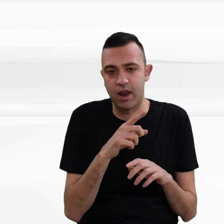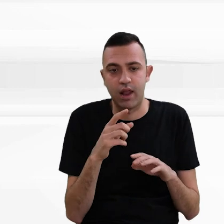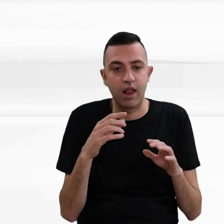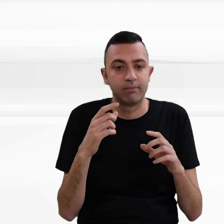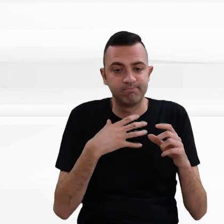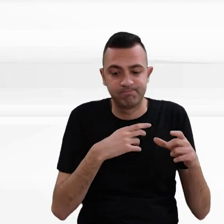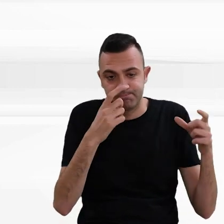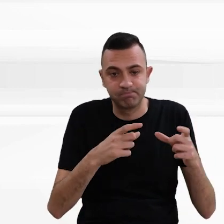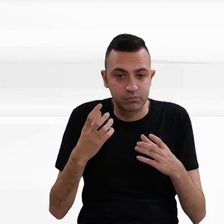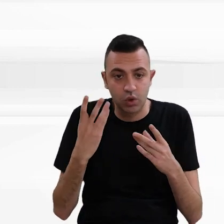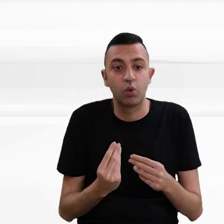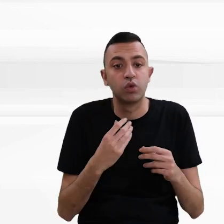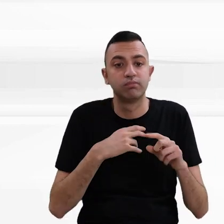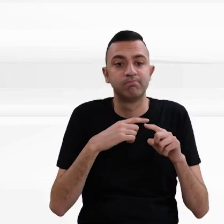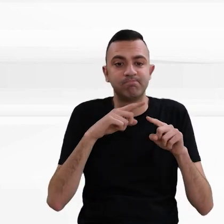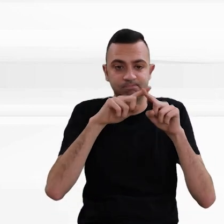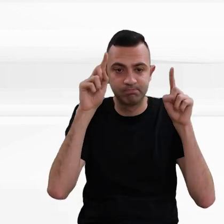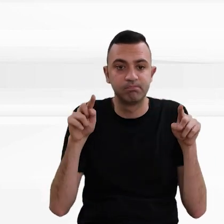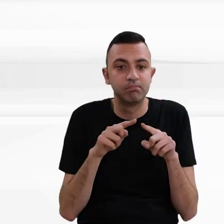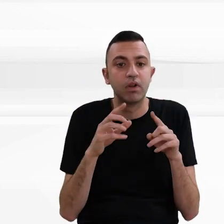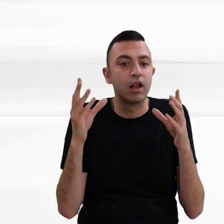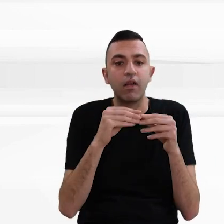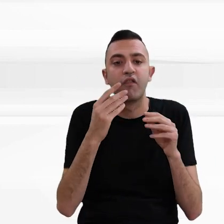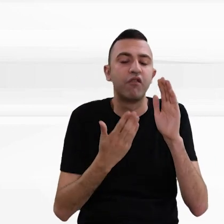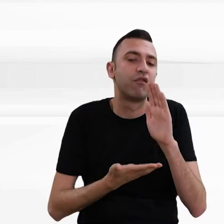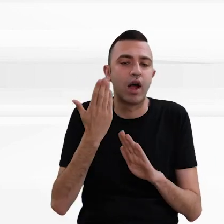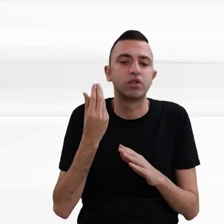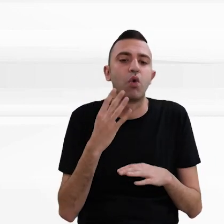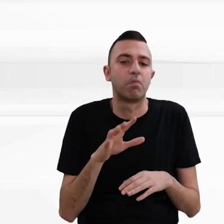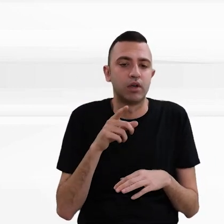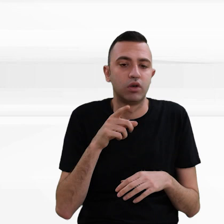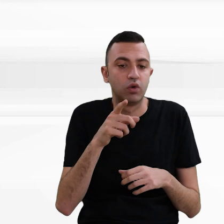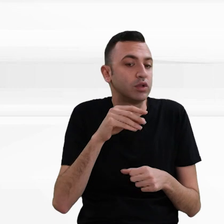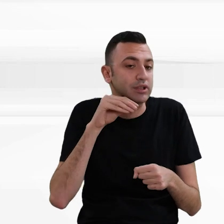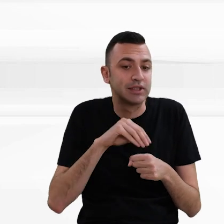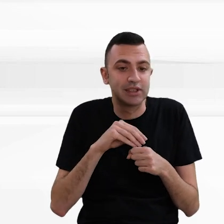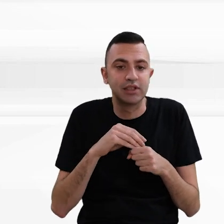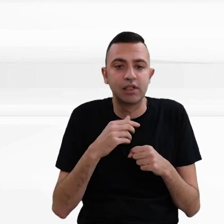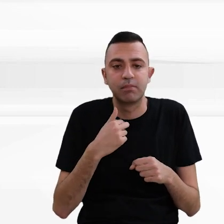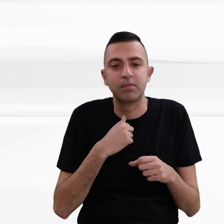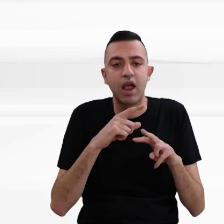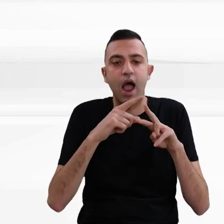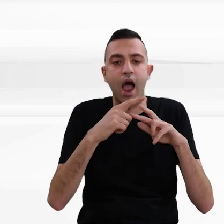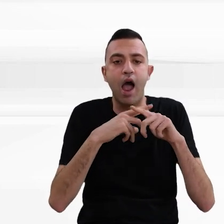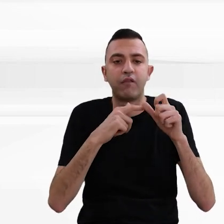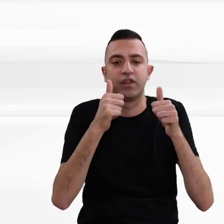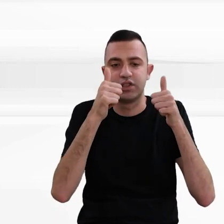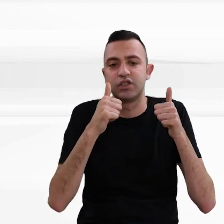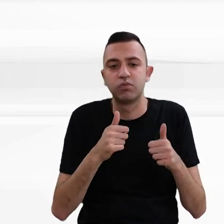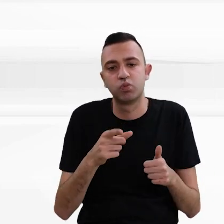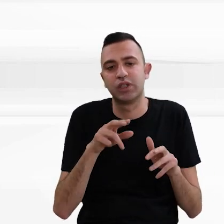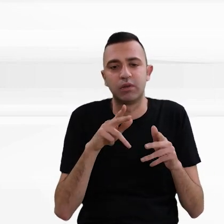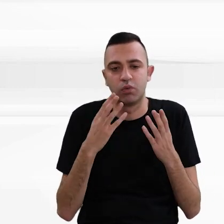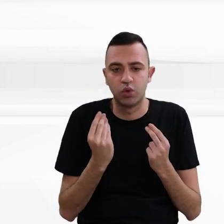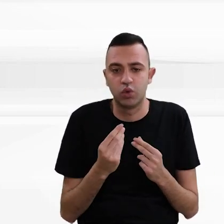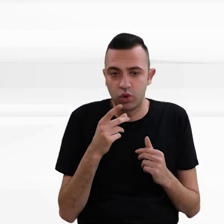yerleştirdiğimiz zaman bu panonun üzerinde hiçbir şekilde bu afiş taşmaz oluşabilecek en büyük kafi şimdi bu şekilde olur Peki benden ne